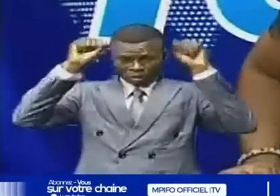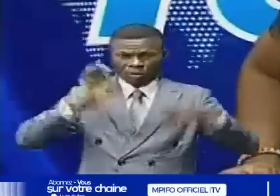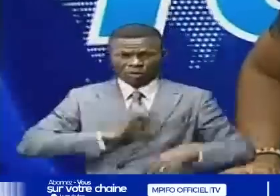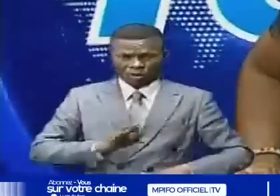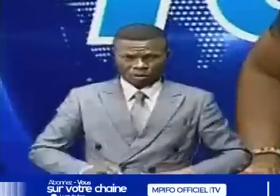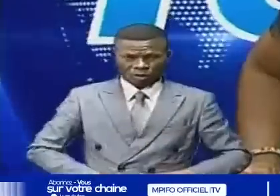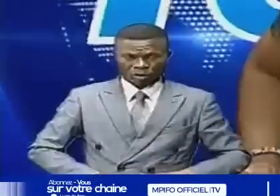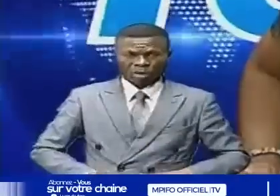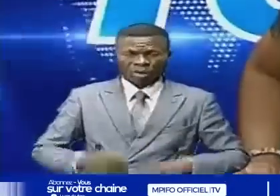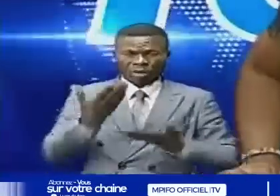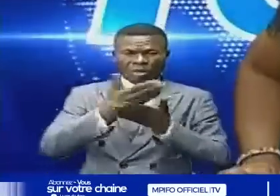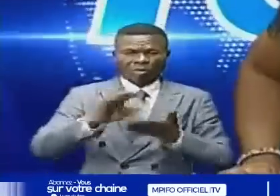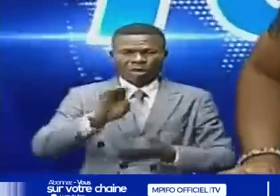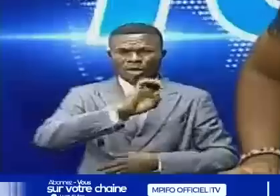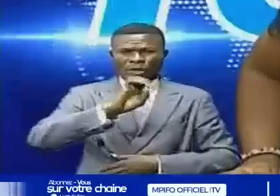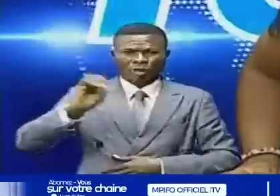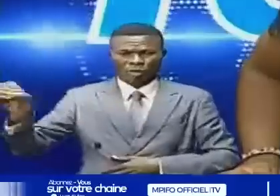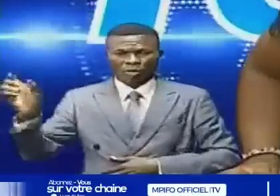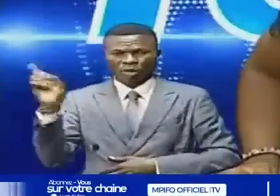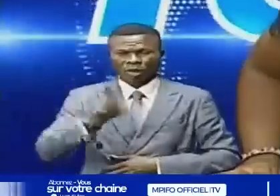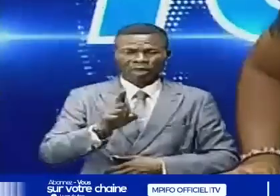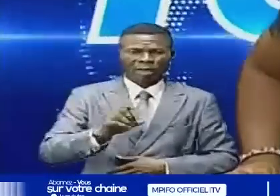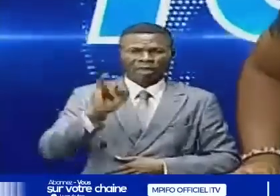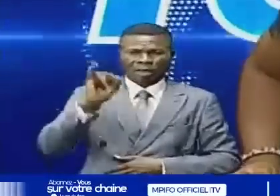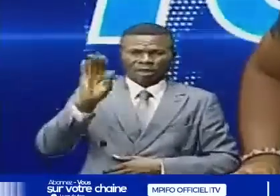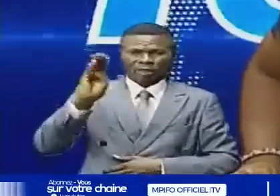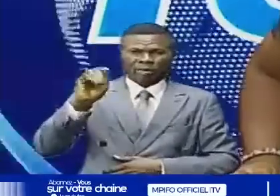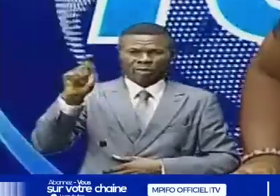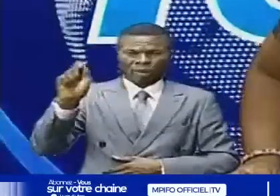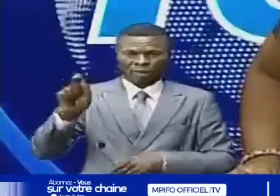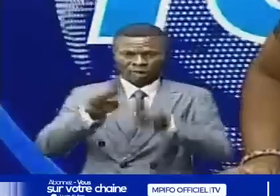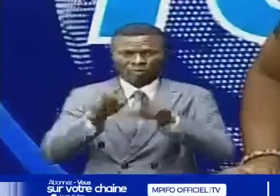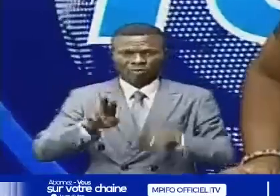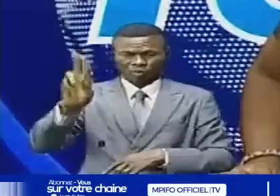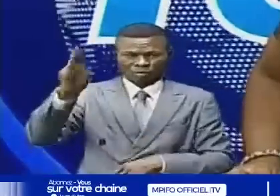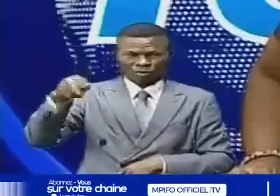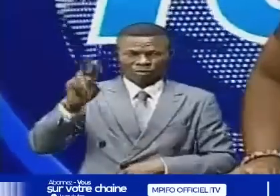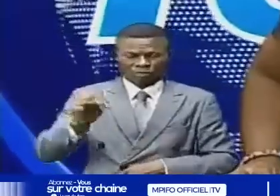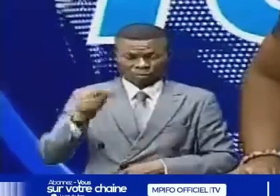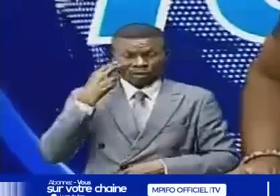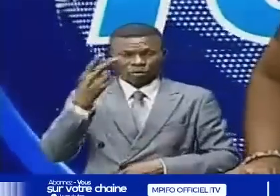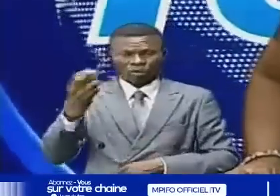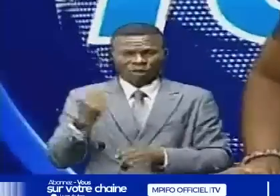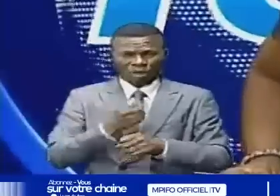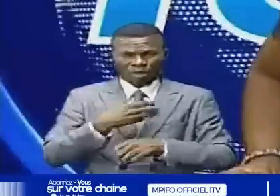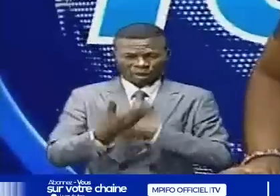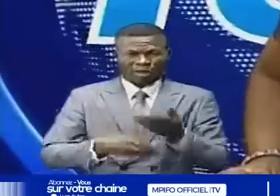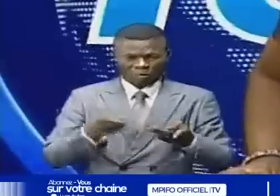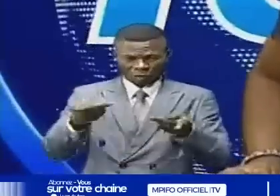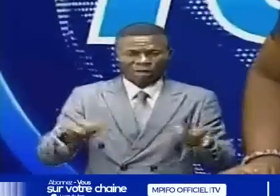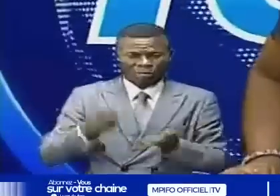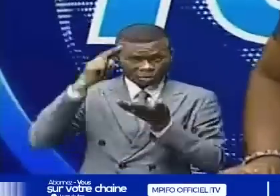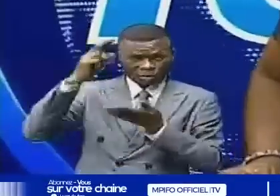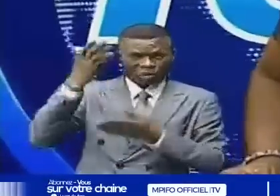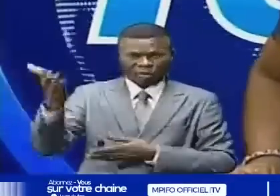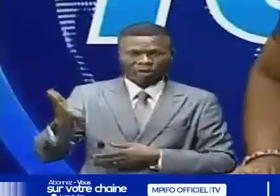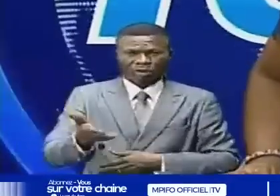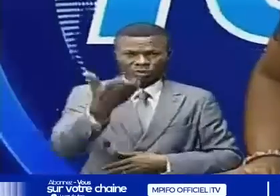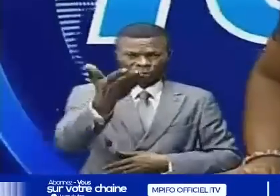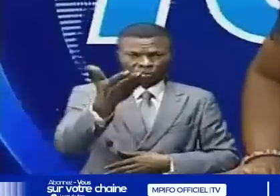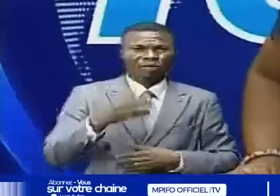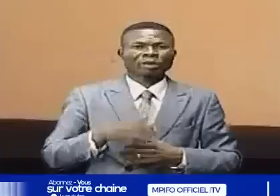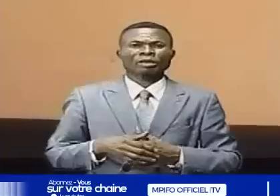Grand Ouest, était à l'UNBTP et UPEN. Question d'évaluer les travaux effectués dans ces sites universitaires. Constance